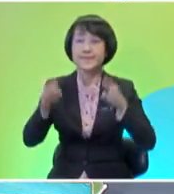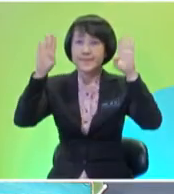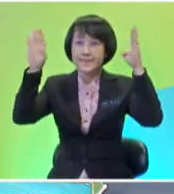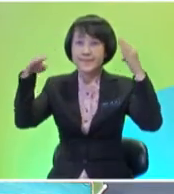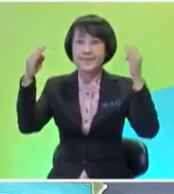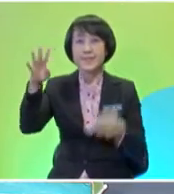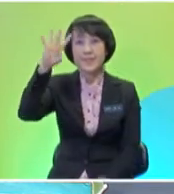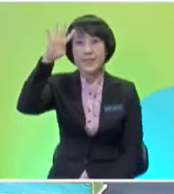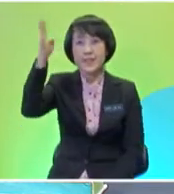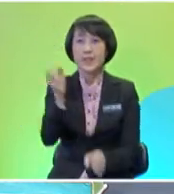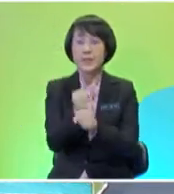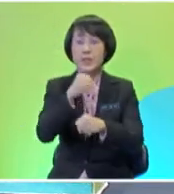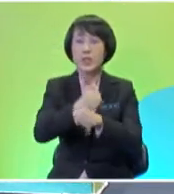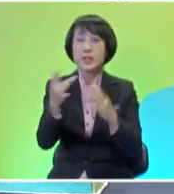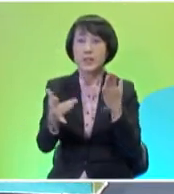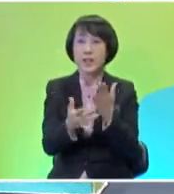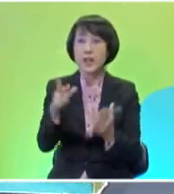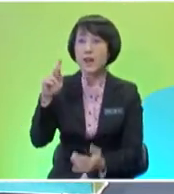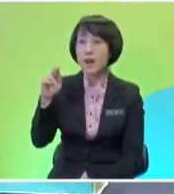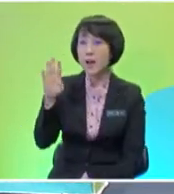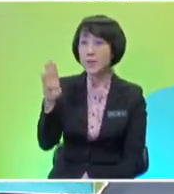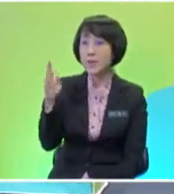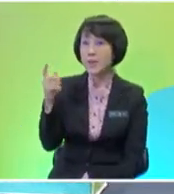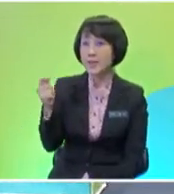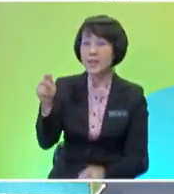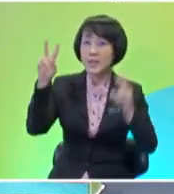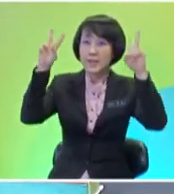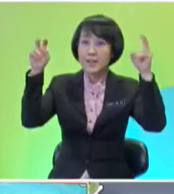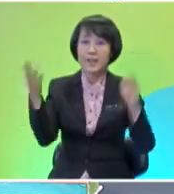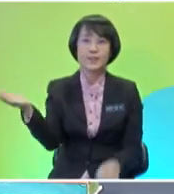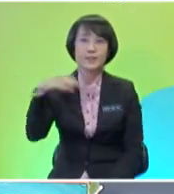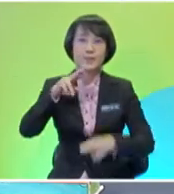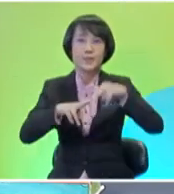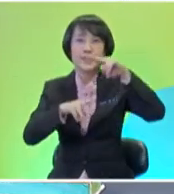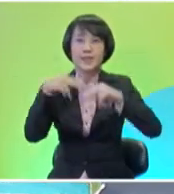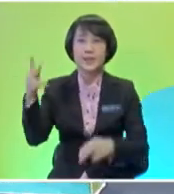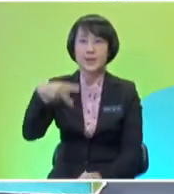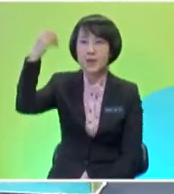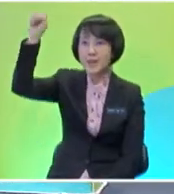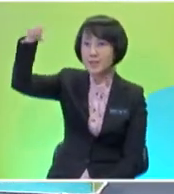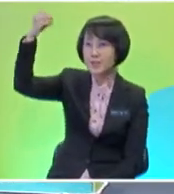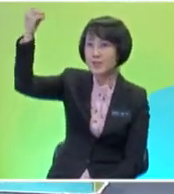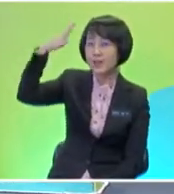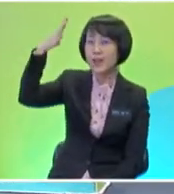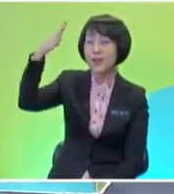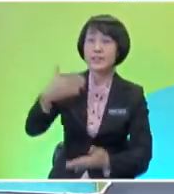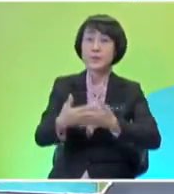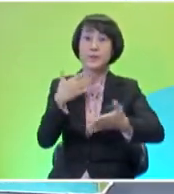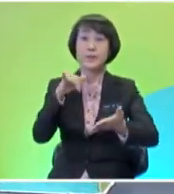reka bentuk dan teknologi dengan tajuknya Jom Bina Kipas Solar. Tetapi sebelum